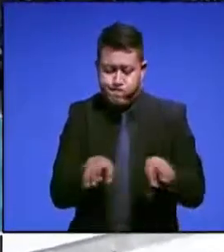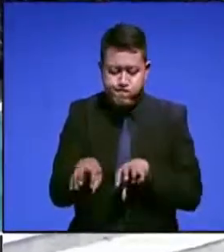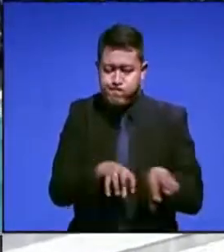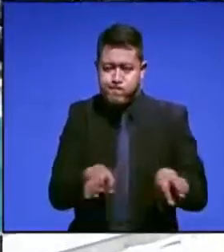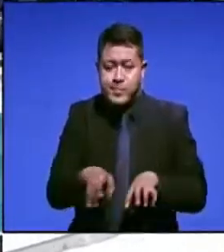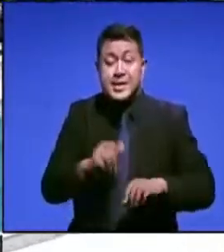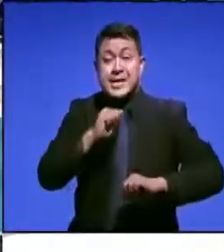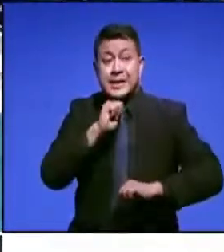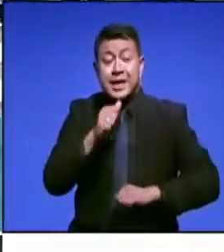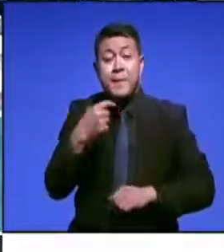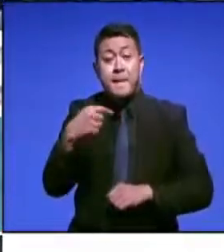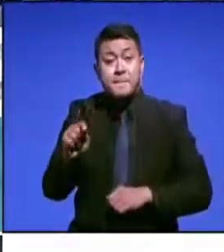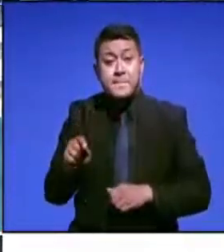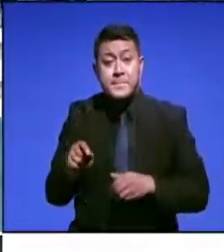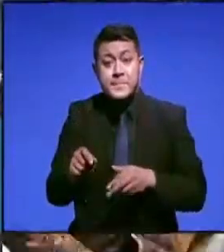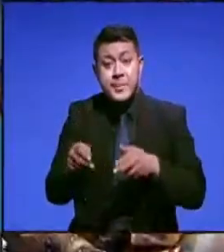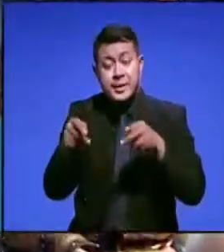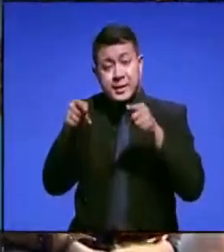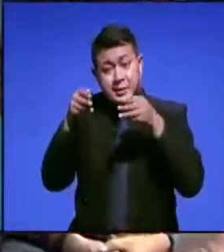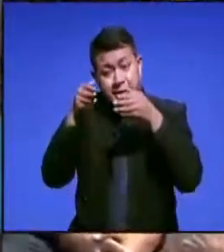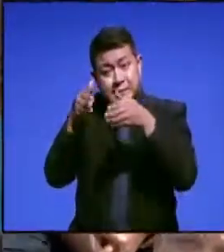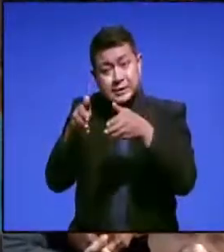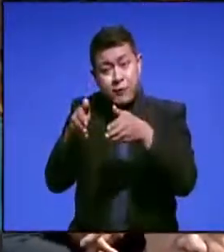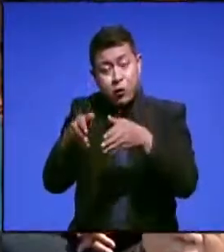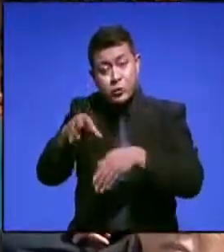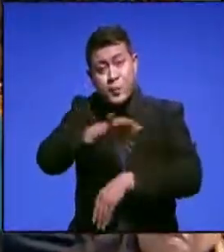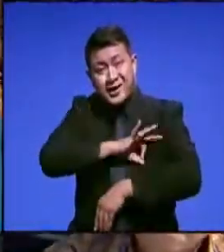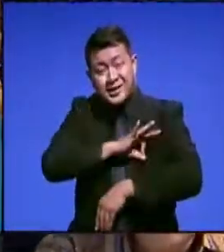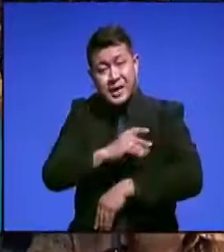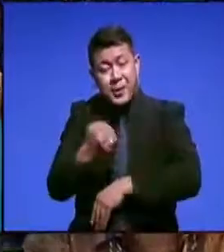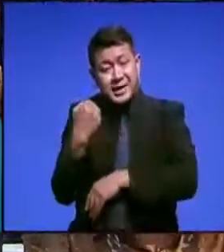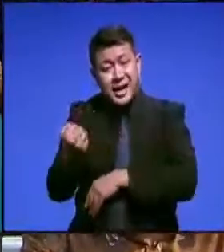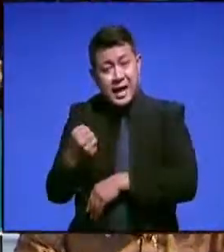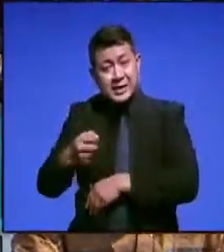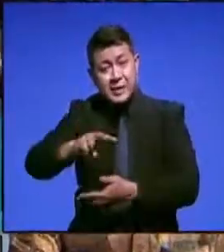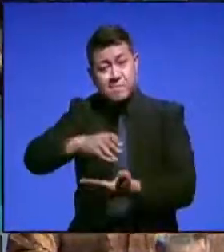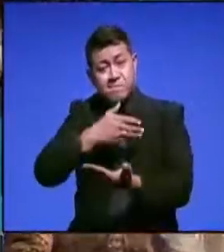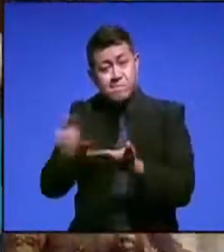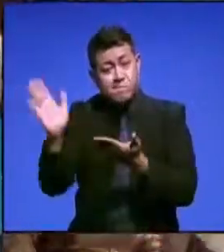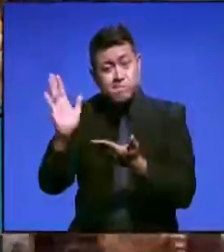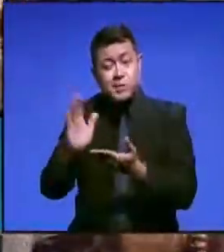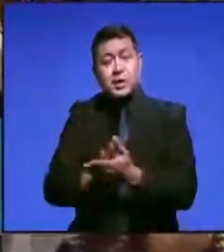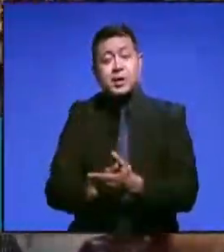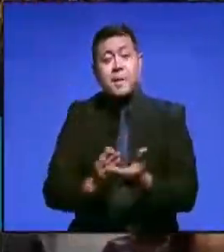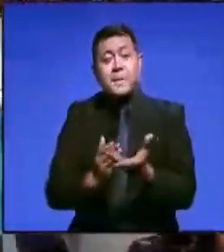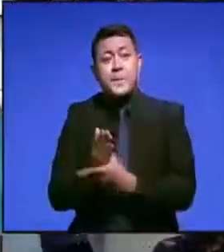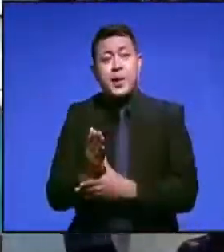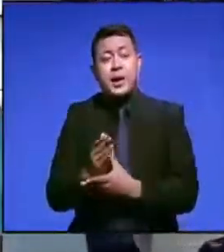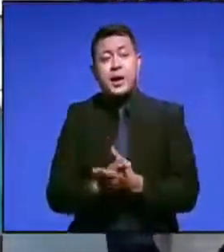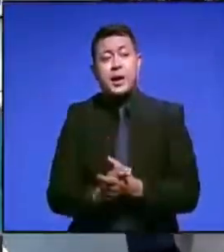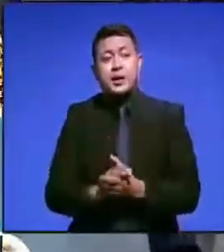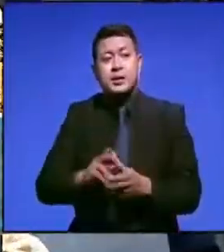Dan siapa pula menteri yang menjadi sasaran sentilan Presiden hingga terancam tergusur dari posisinya melalui